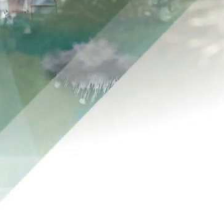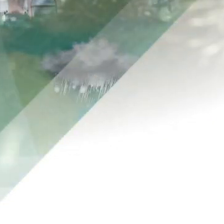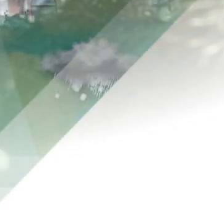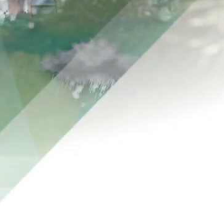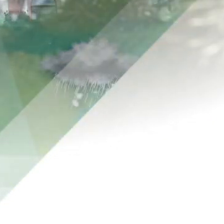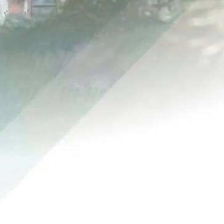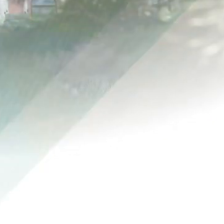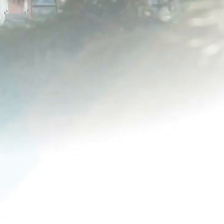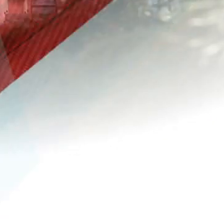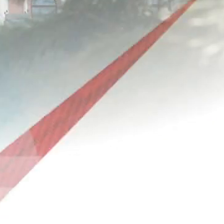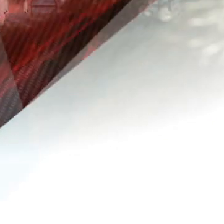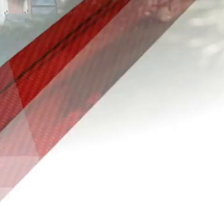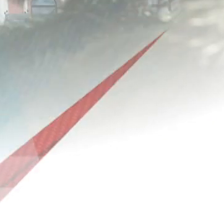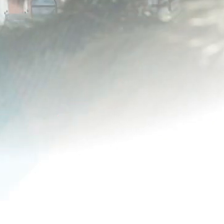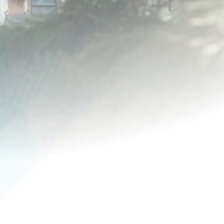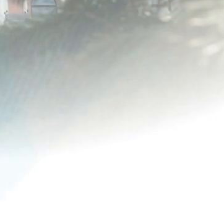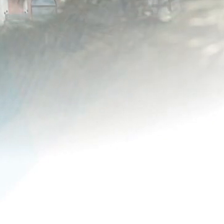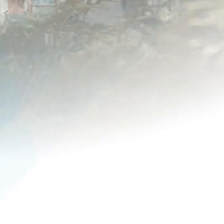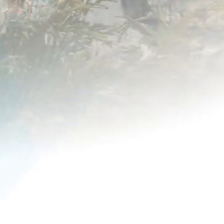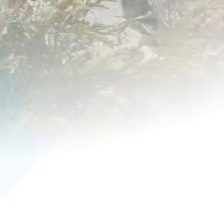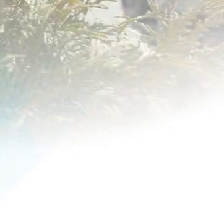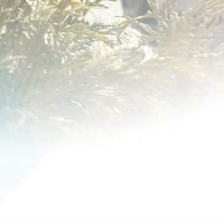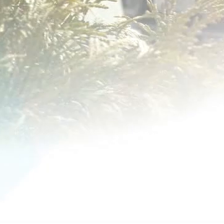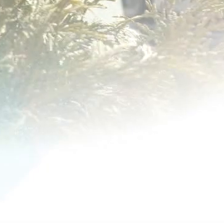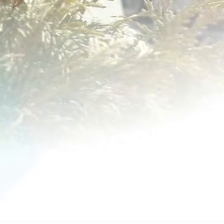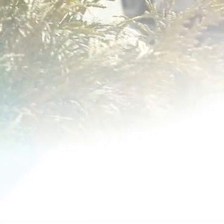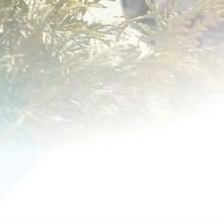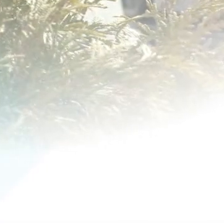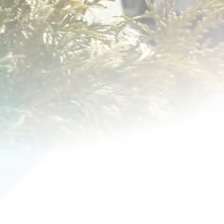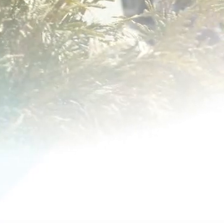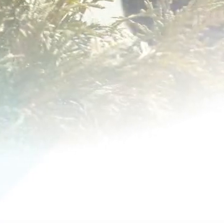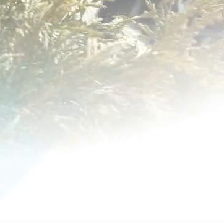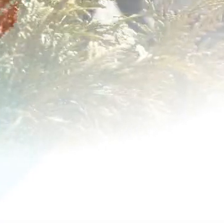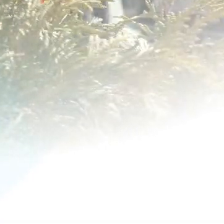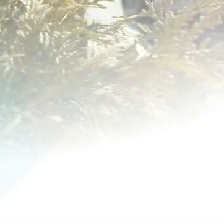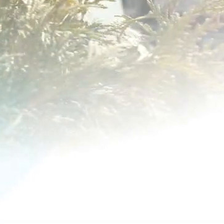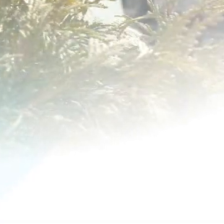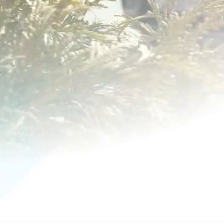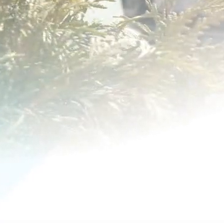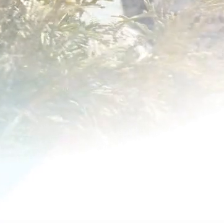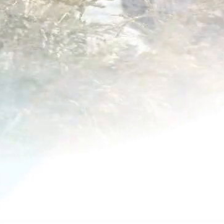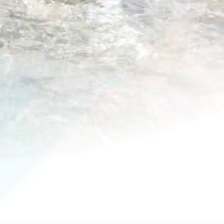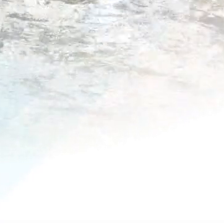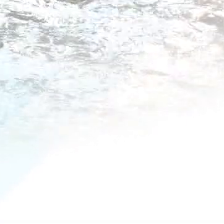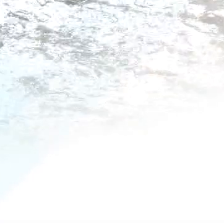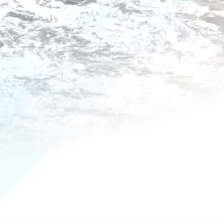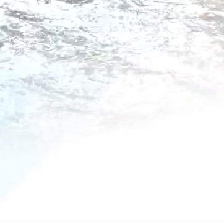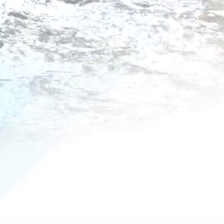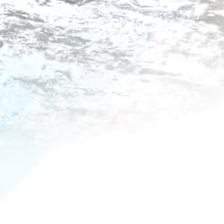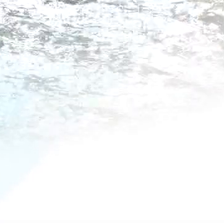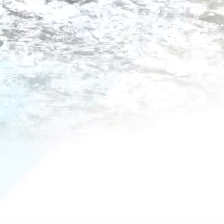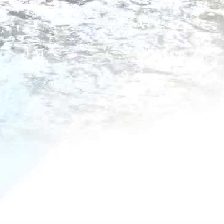да барацьбы з падманам і ілюзіямі. Запланаваныя праекты запатрабуюць больш грунтоўнай падрыхтоўкі, а